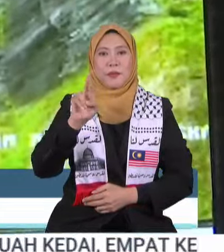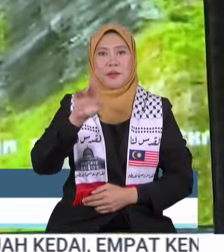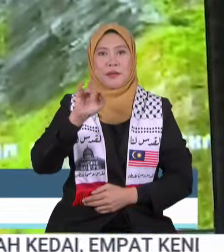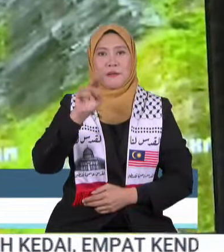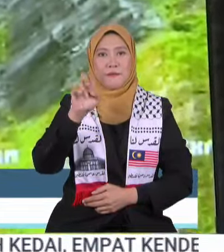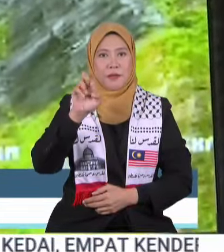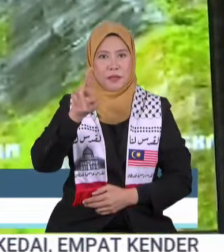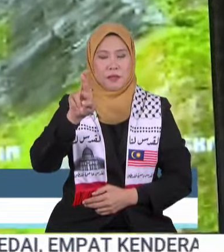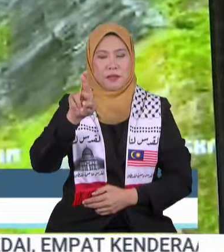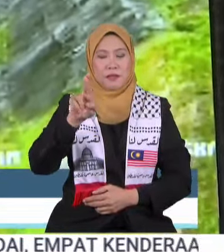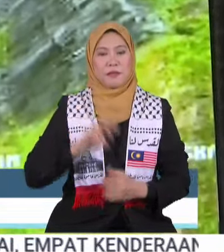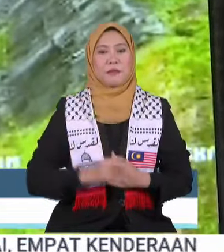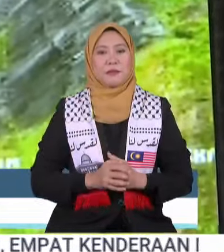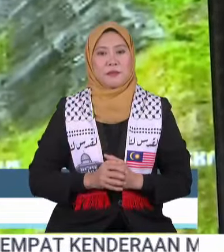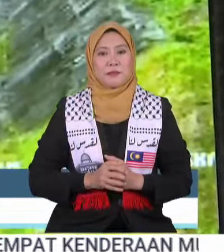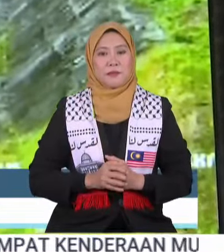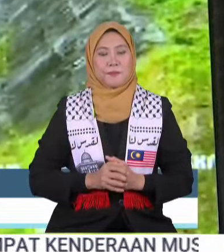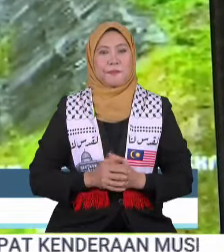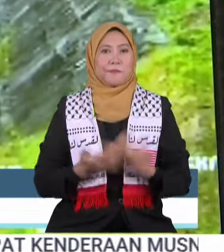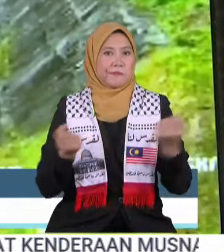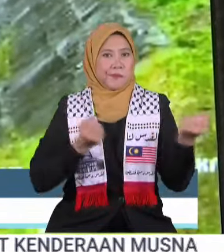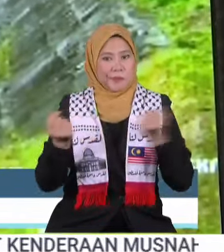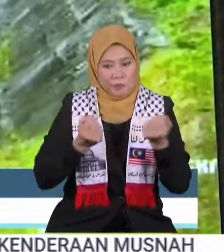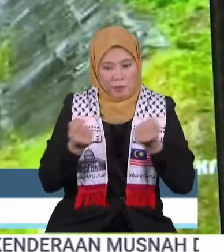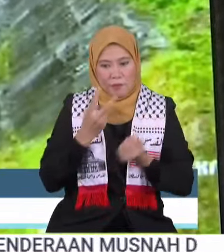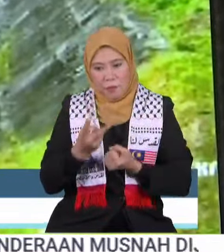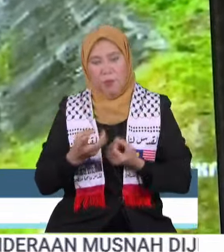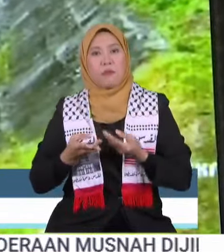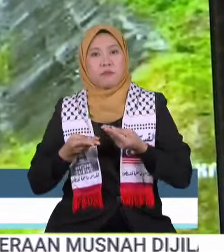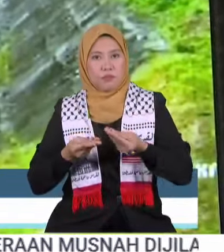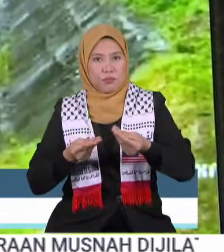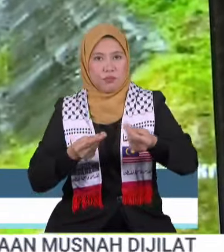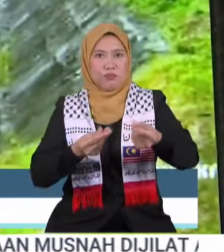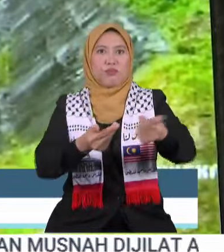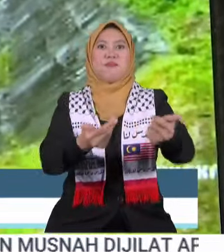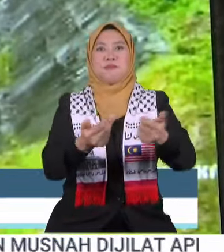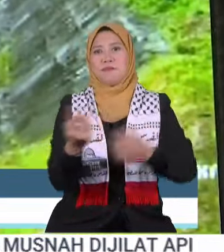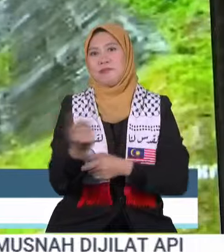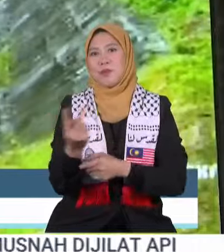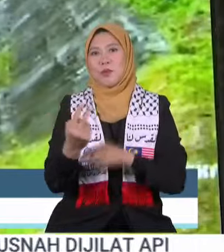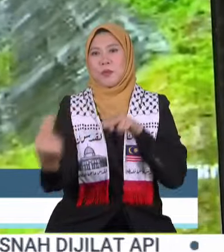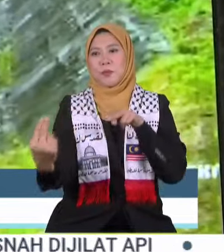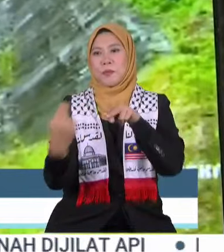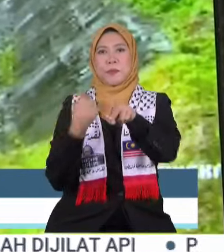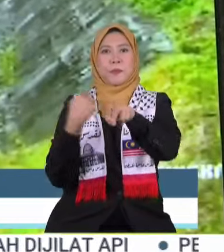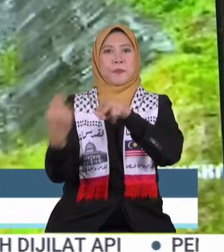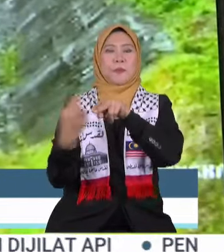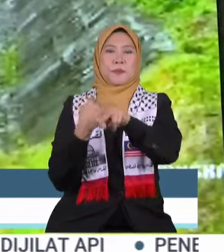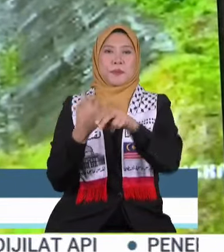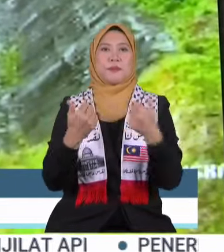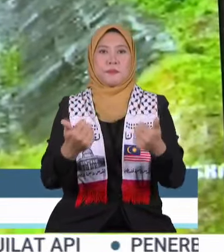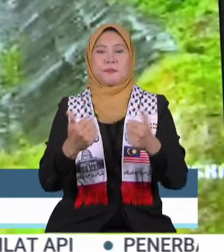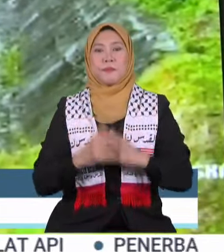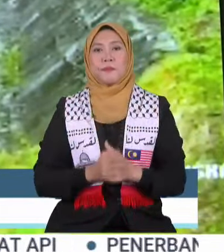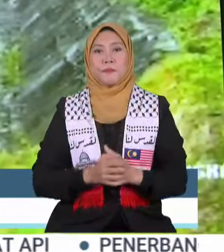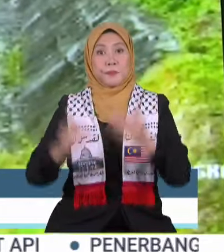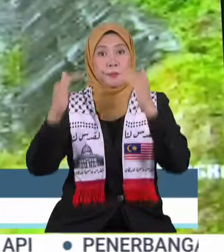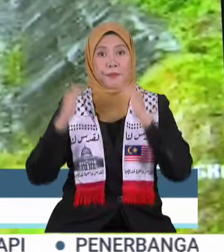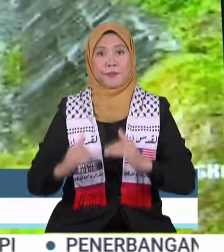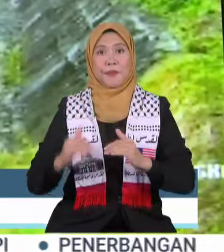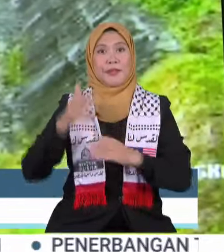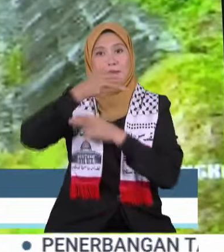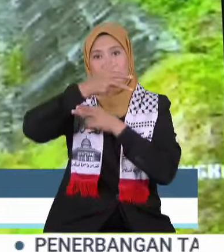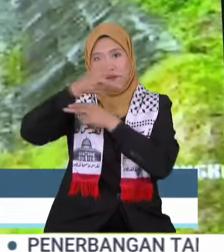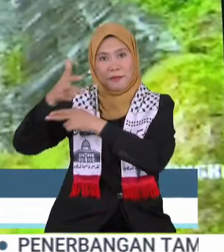367.75. Pada ketika ini, trafik dilihat lancar di kedua-dua arah. Seterusnya, untuk paparan CCTV ketiga